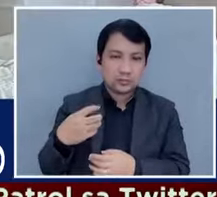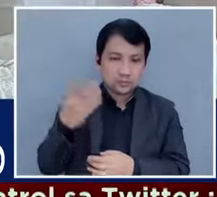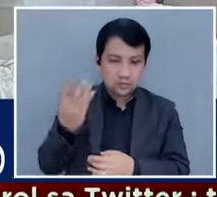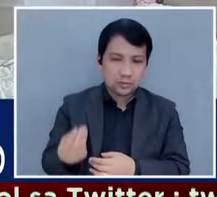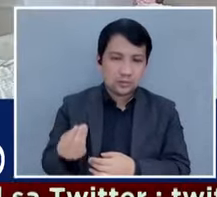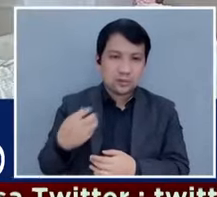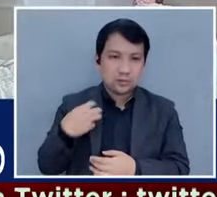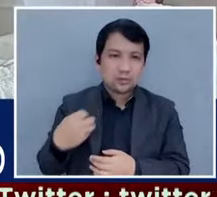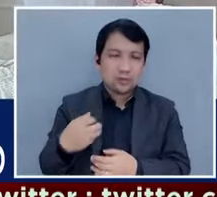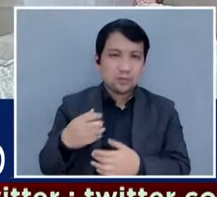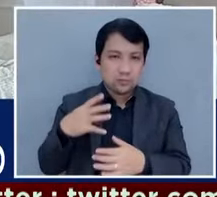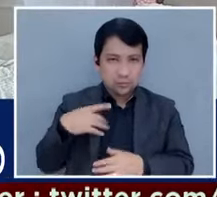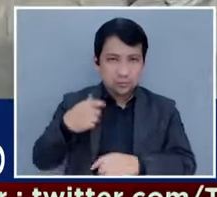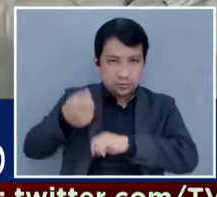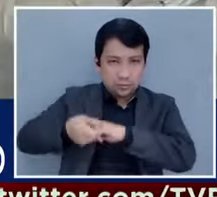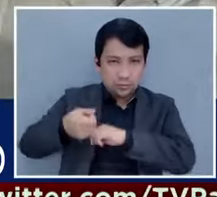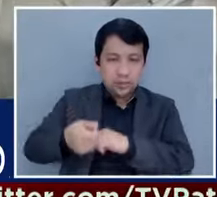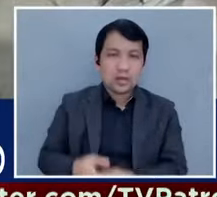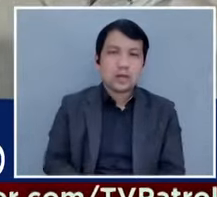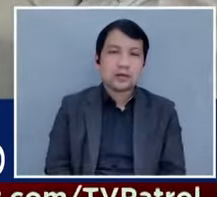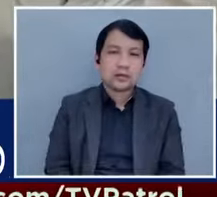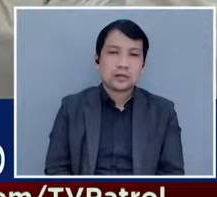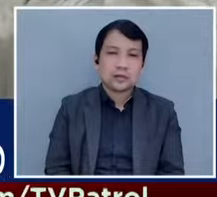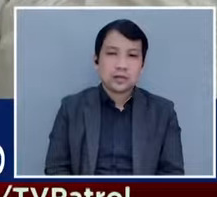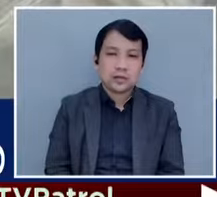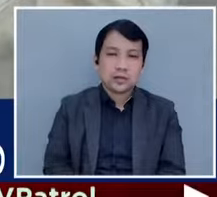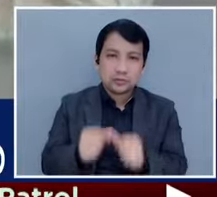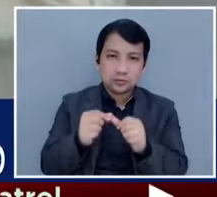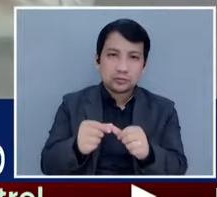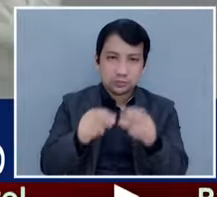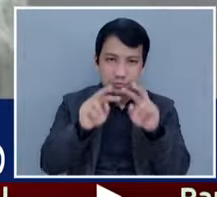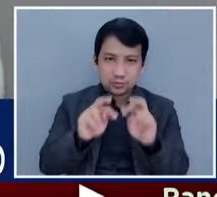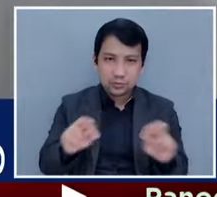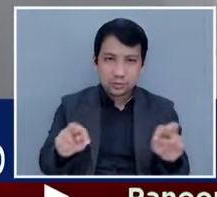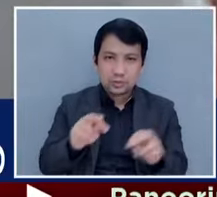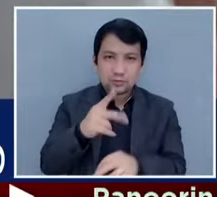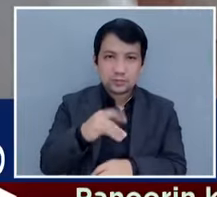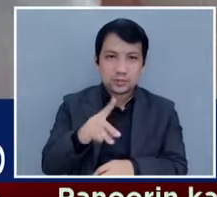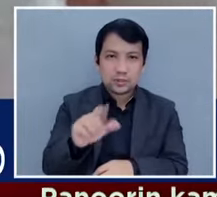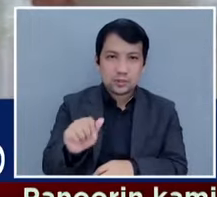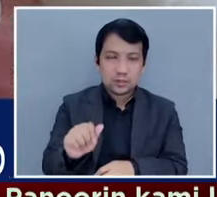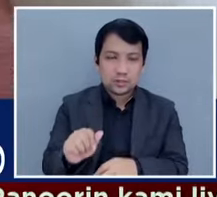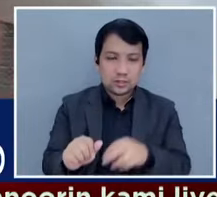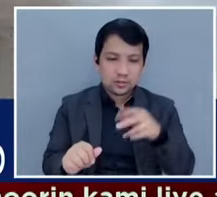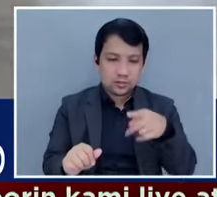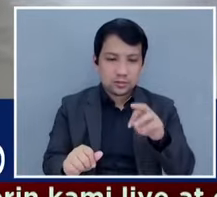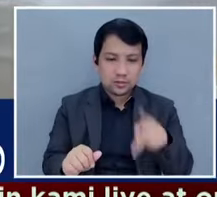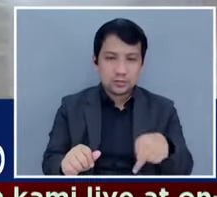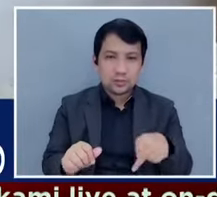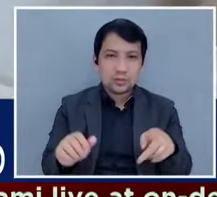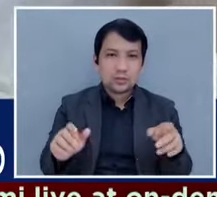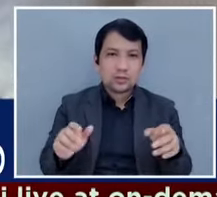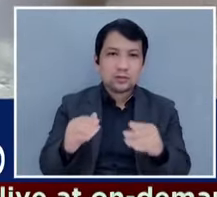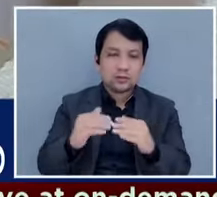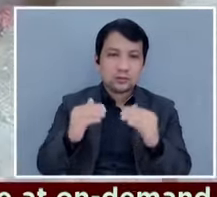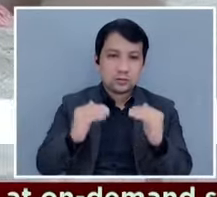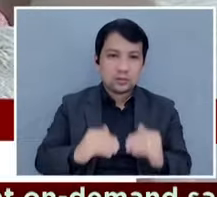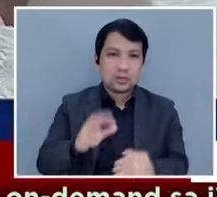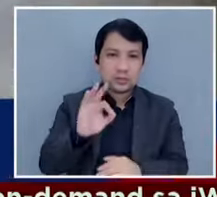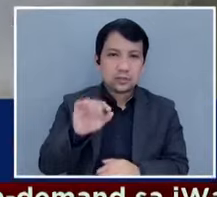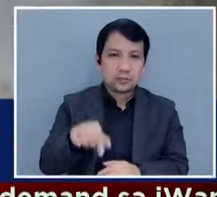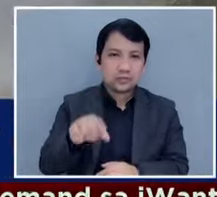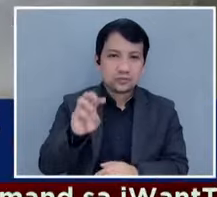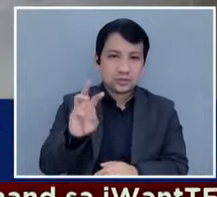pagdinig. Samantala, matapos ang inventaryo ng PNP at PDEA sa nasabat na droga, bumaba sa 9.6